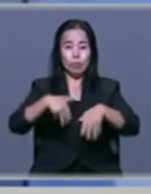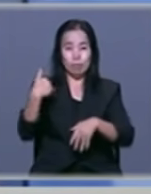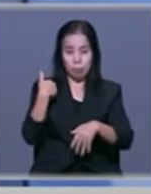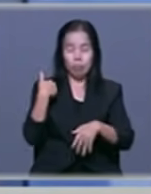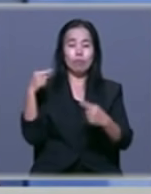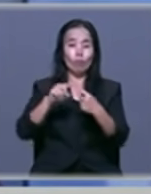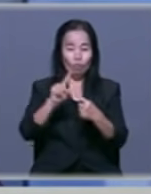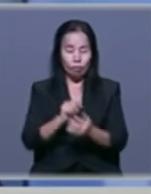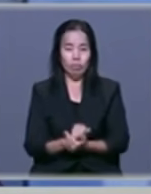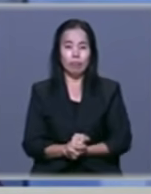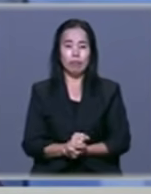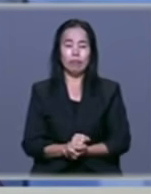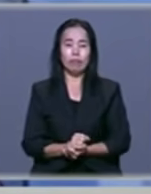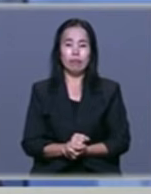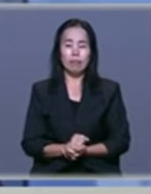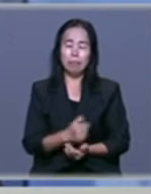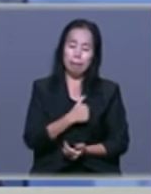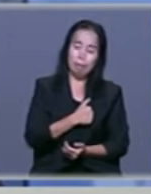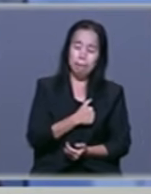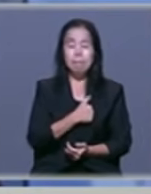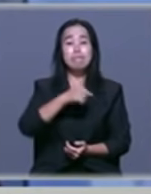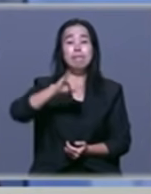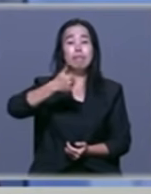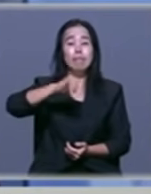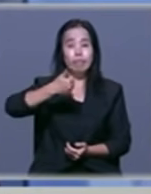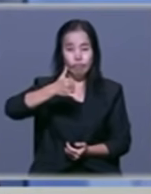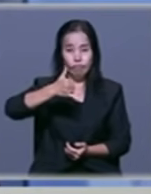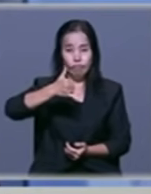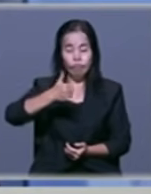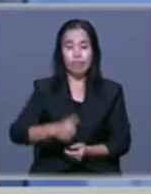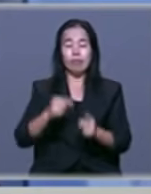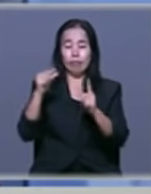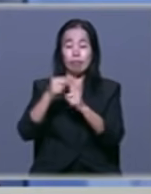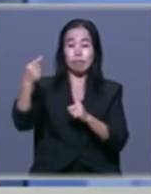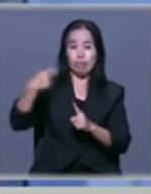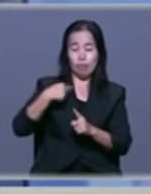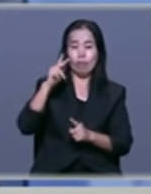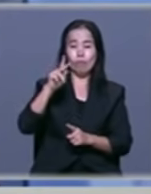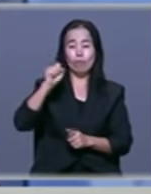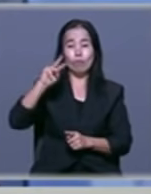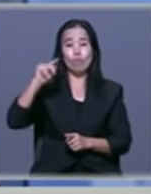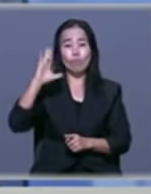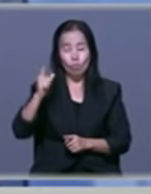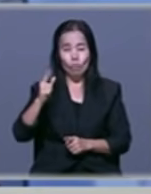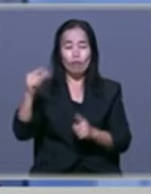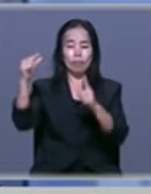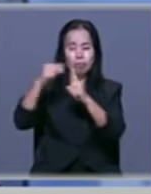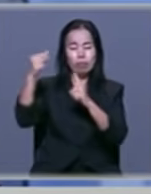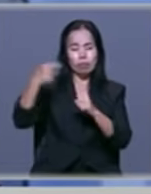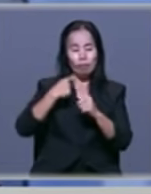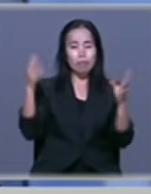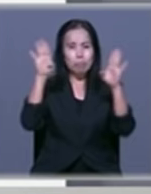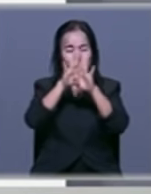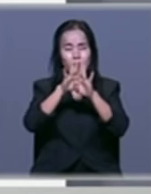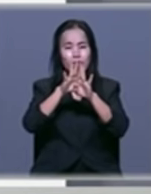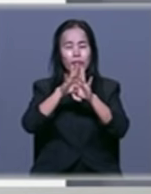าไม่แน่ใจว่ากรณีนี้ที่กสทช.ใช้นโยบายจอดำ15วันตรงประเด็นไหนที่แน่นอนเนื่องจากอ่านดู